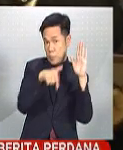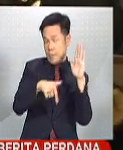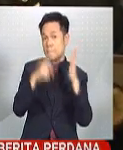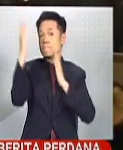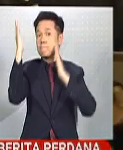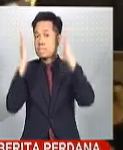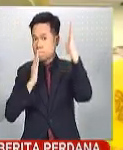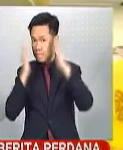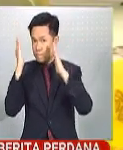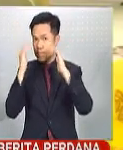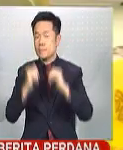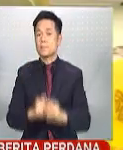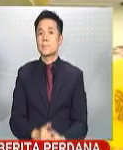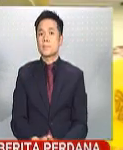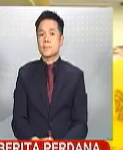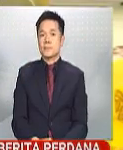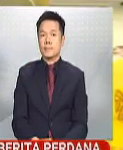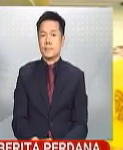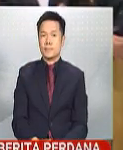dan mempertahankan perlembagaannya.